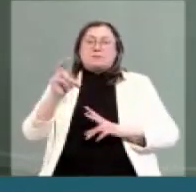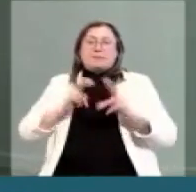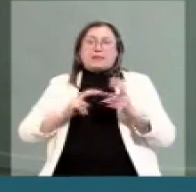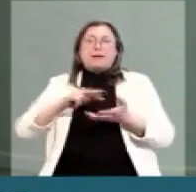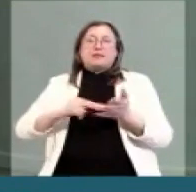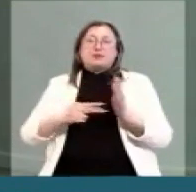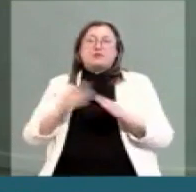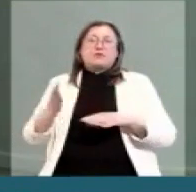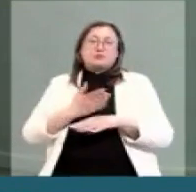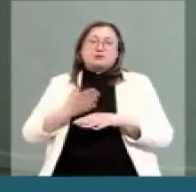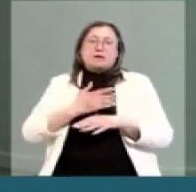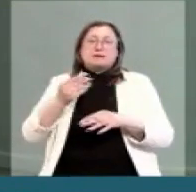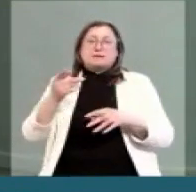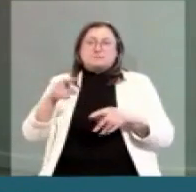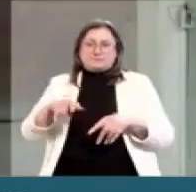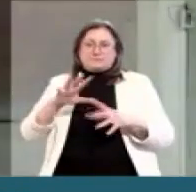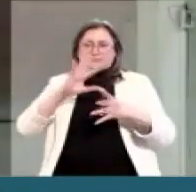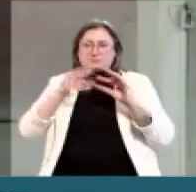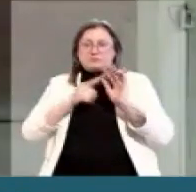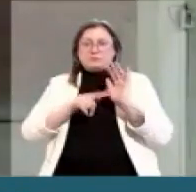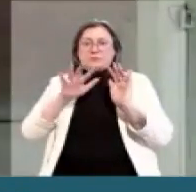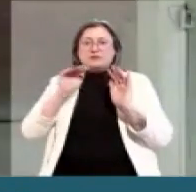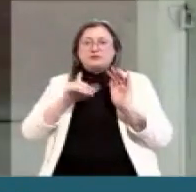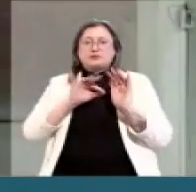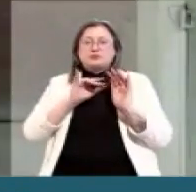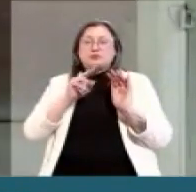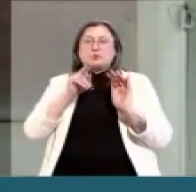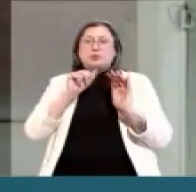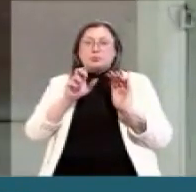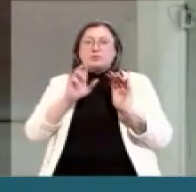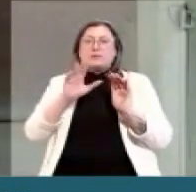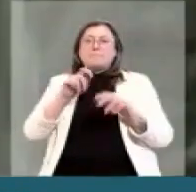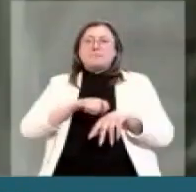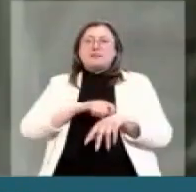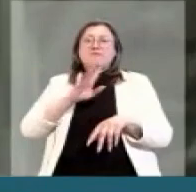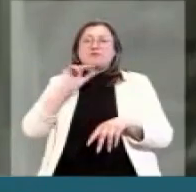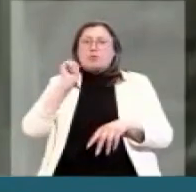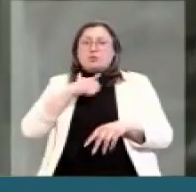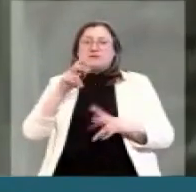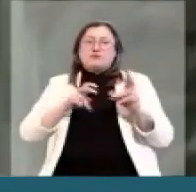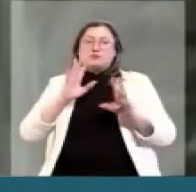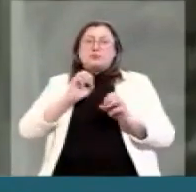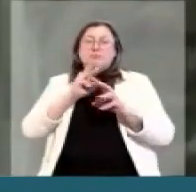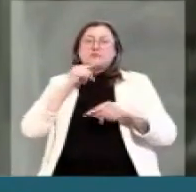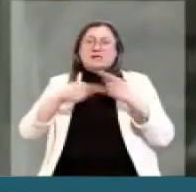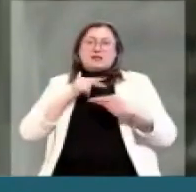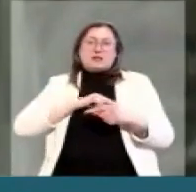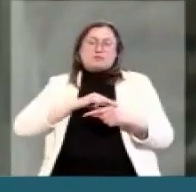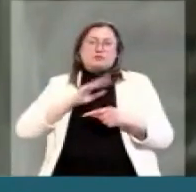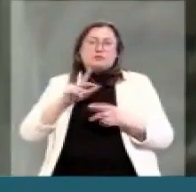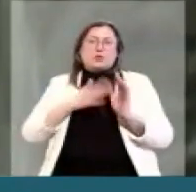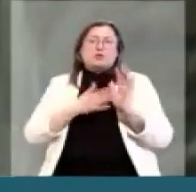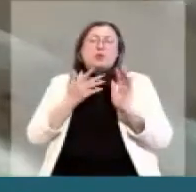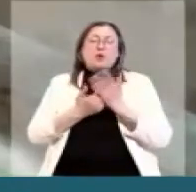Предприятие планирует выпускать продукцию в объеме 75 тысяч кубических метров в год. Завод обеспечит постоянной работой около